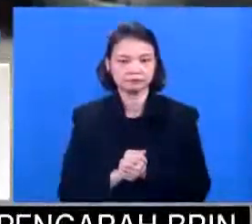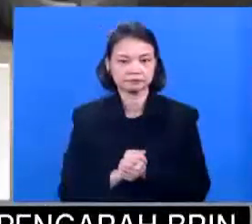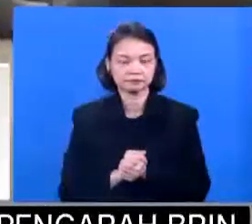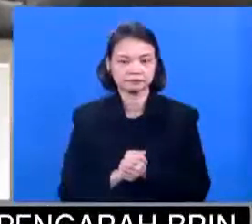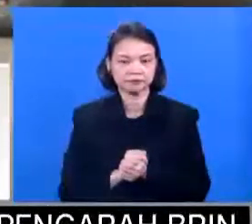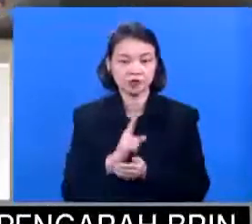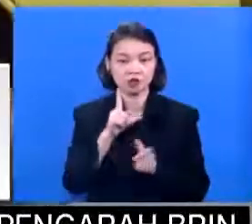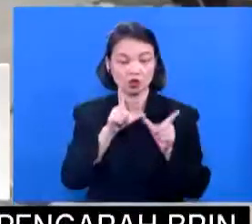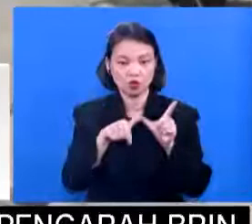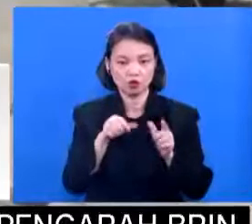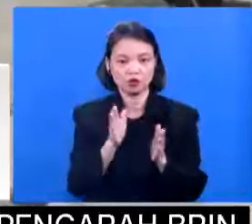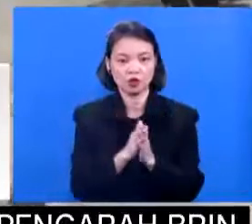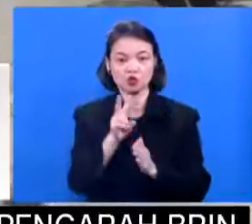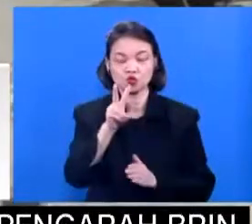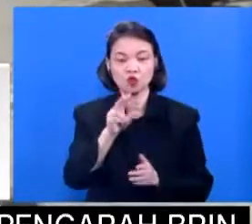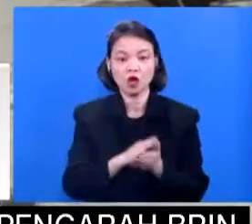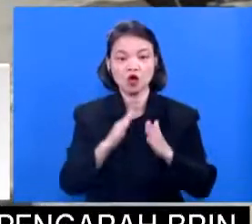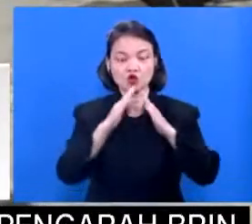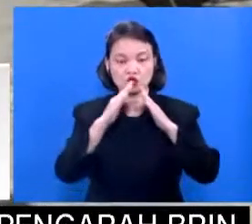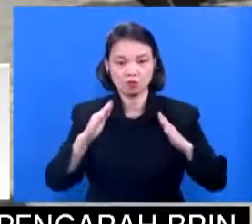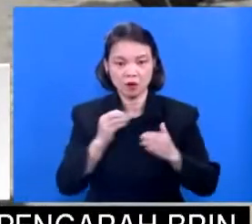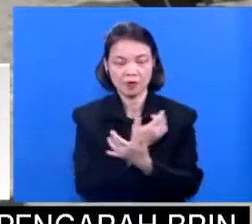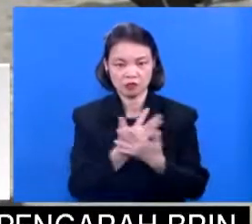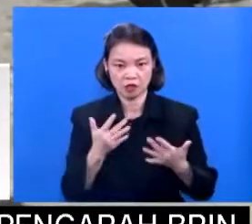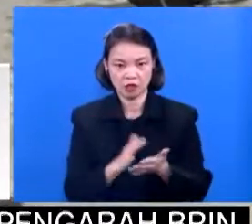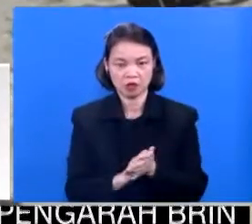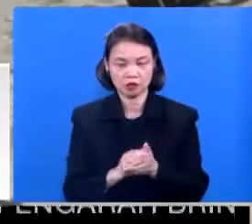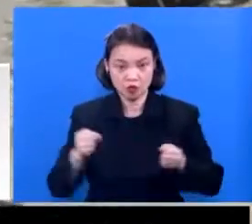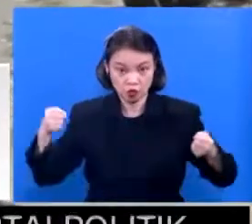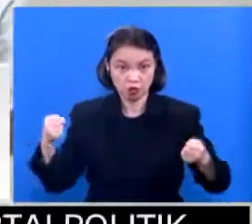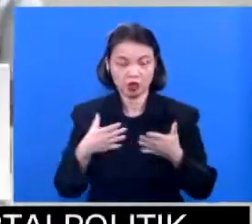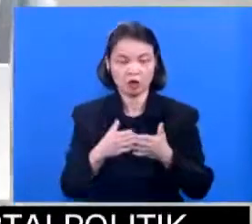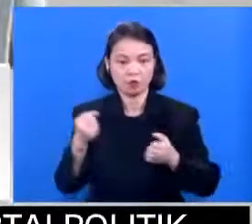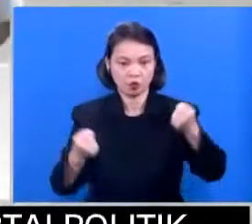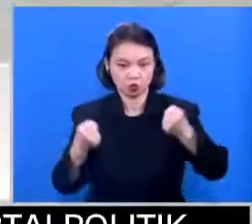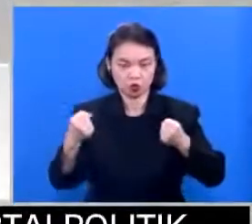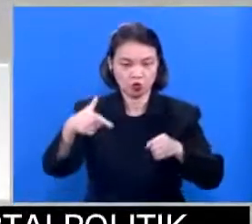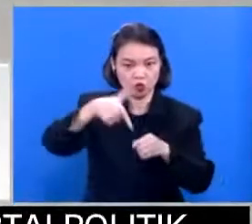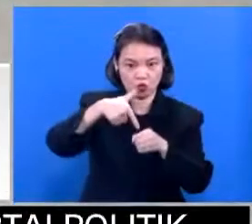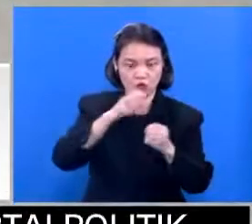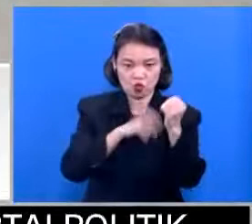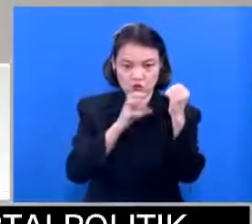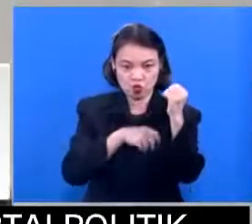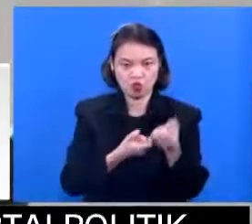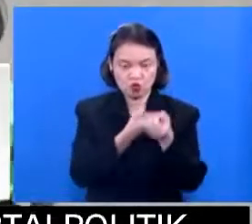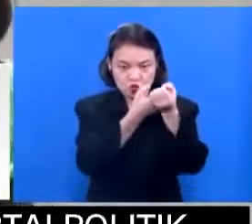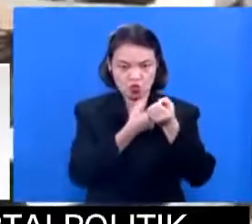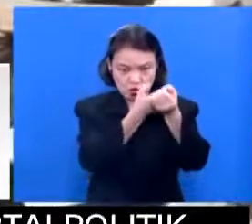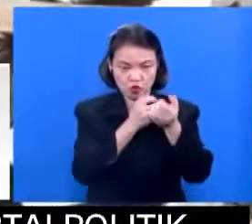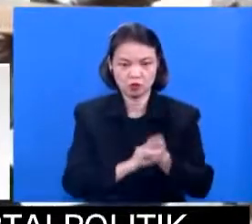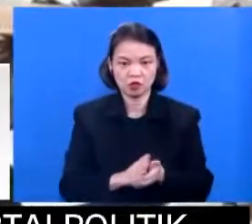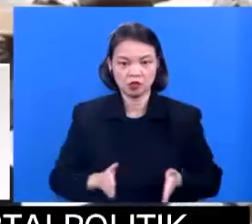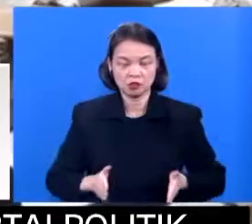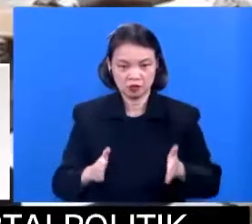Sebuah warung dan dua rumah warga rusak usai ditabrak truk tangki pengangkut minyak sawit mentah. Peristiwa kecelakaan tunggal ini terjadi di Jalan Raya